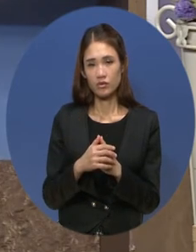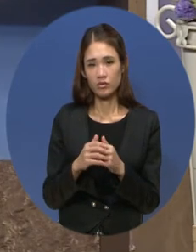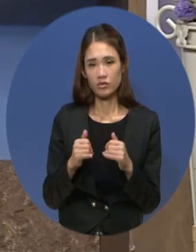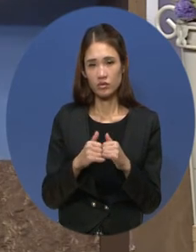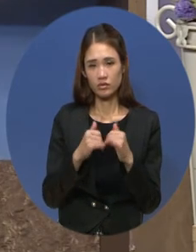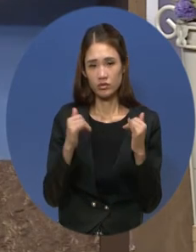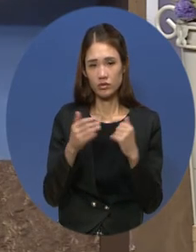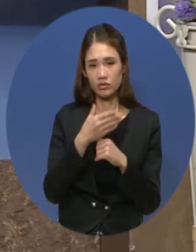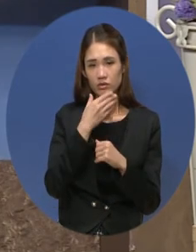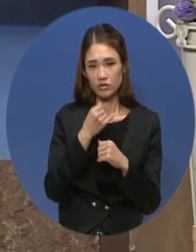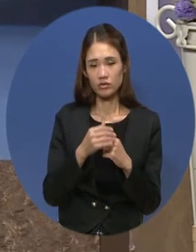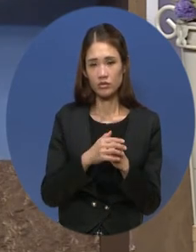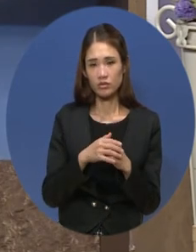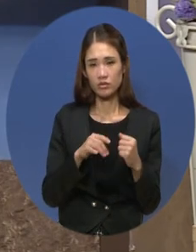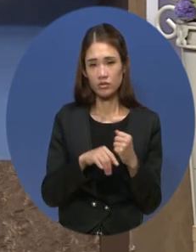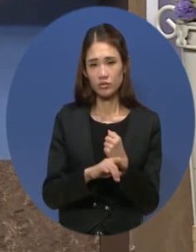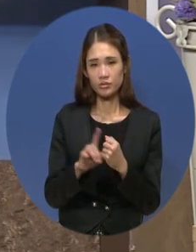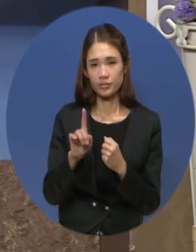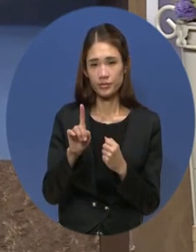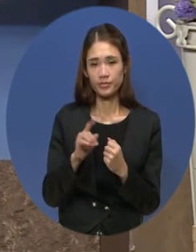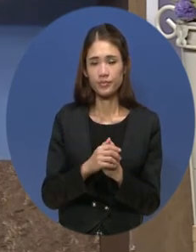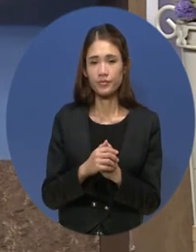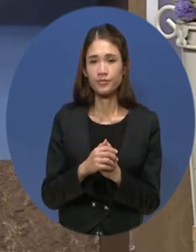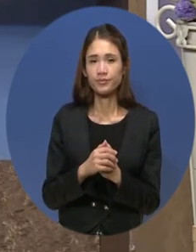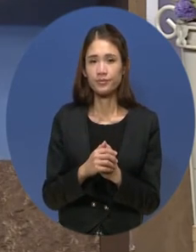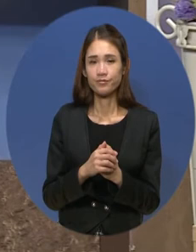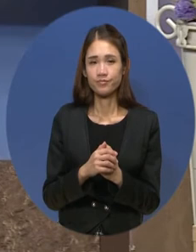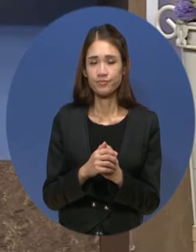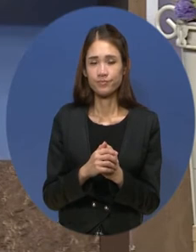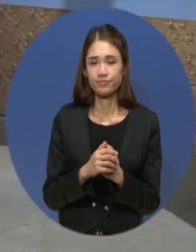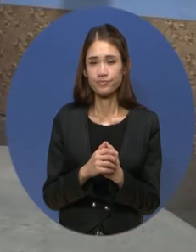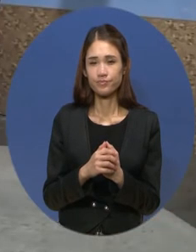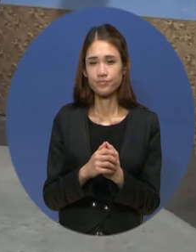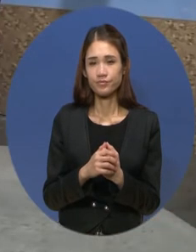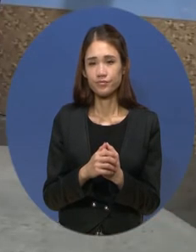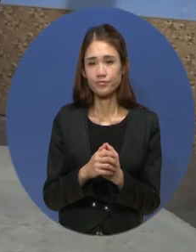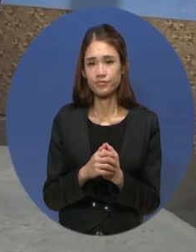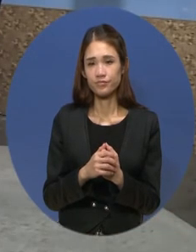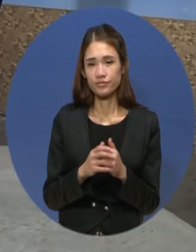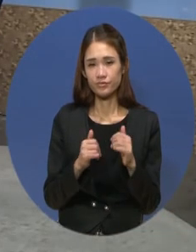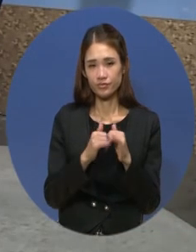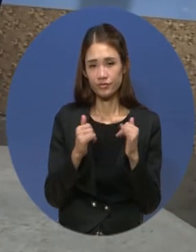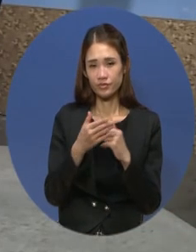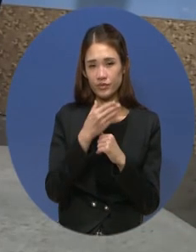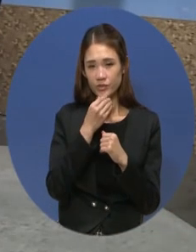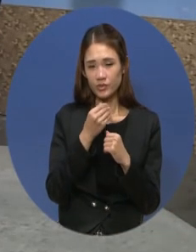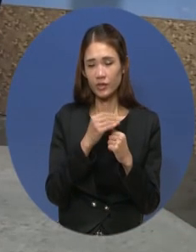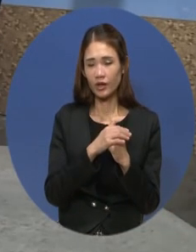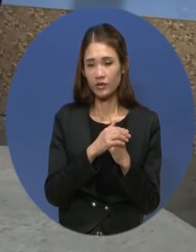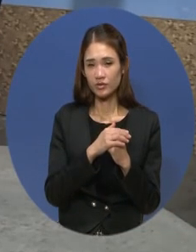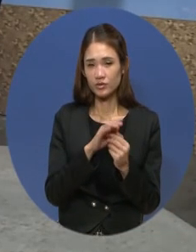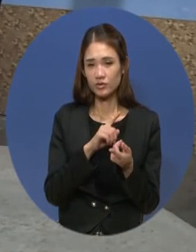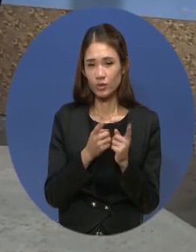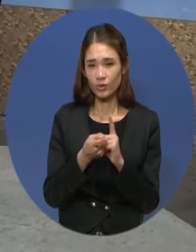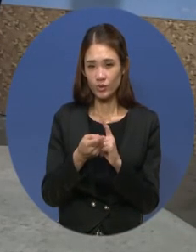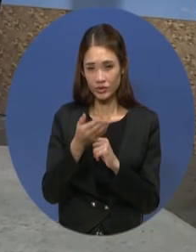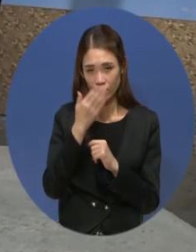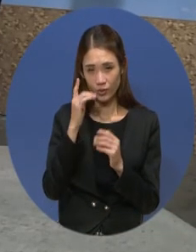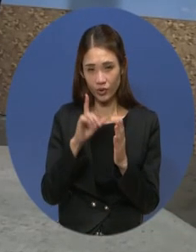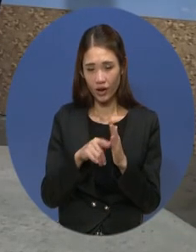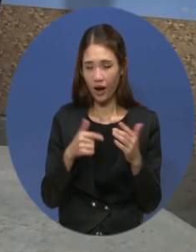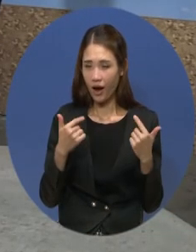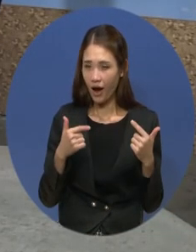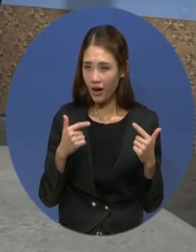타 회 복지는 어떤 의미 신가요 어 사회 복사 들끼리 으 항상 젊었을